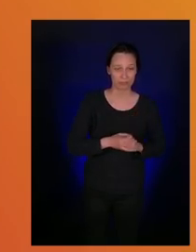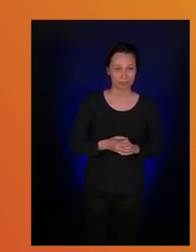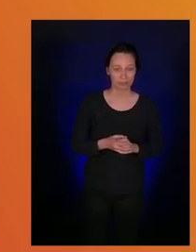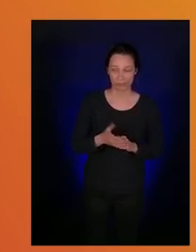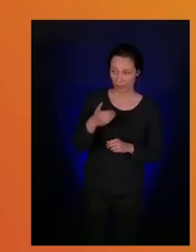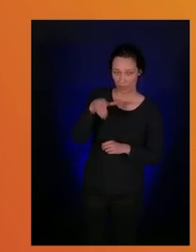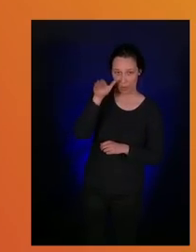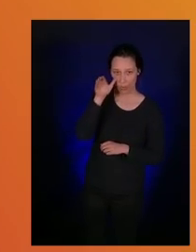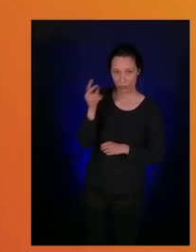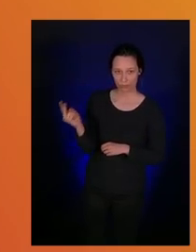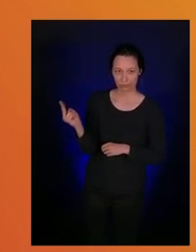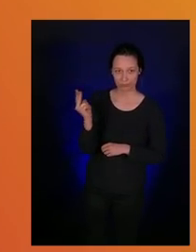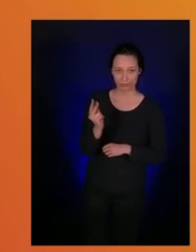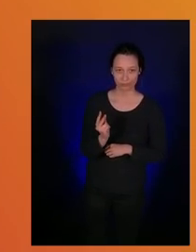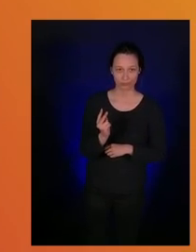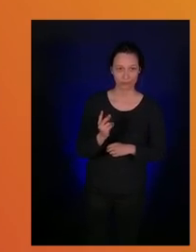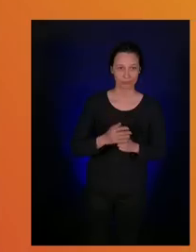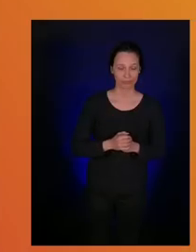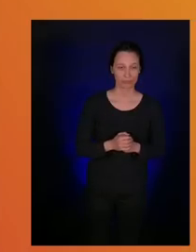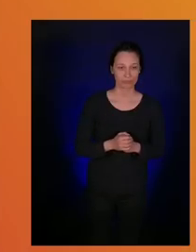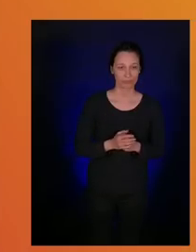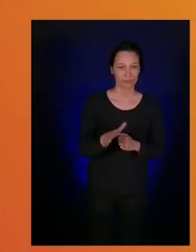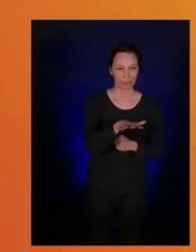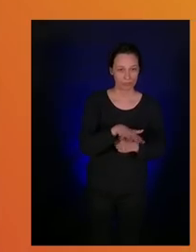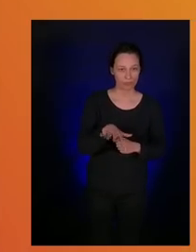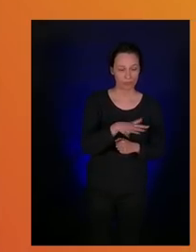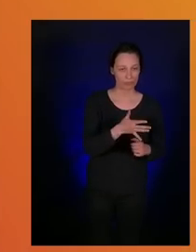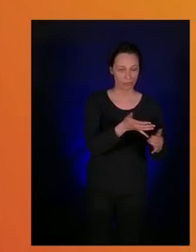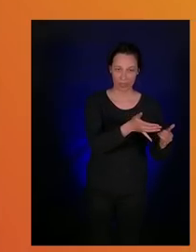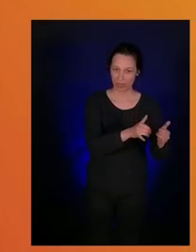On va attendre un petit peu que tout le monde s'installe comme il faut,